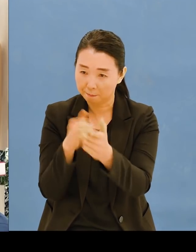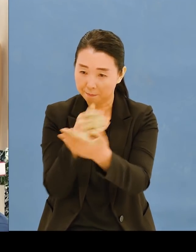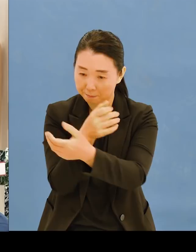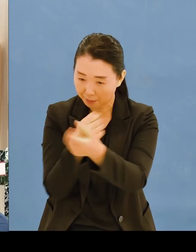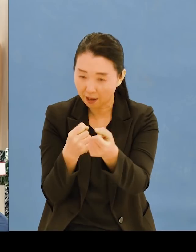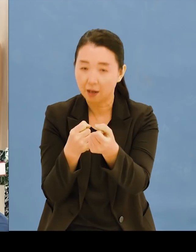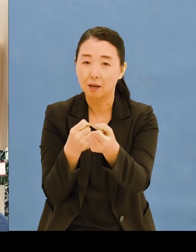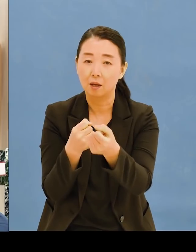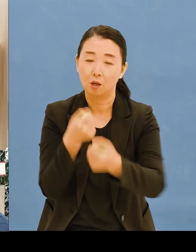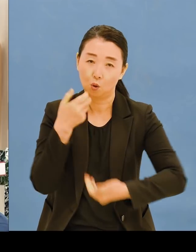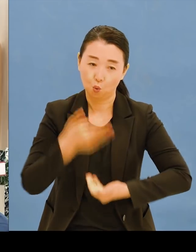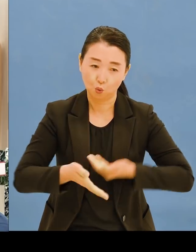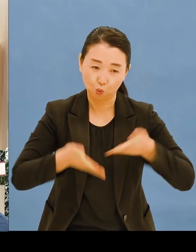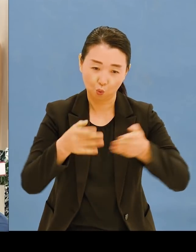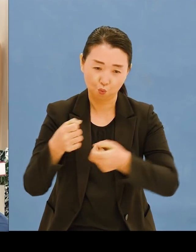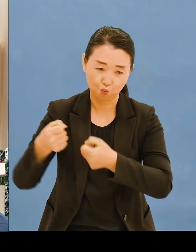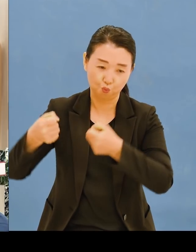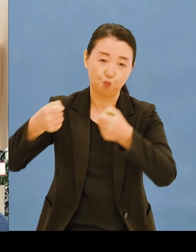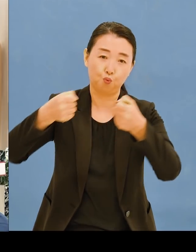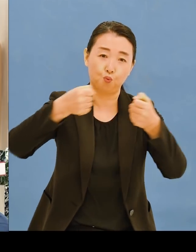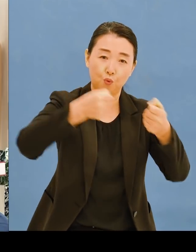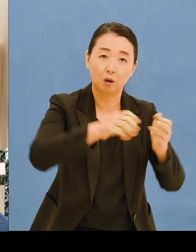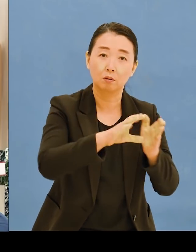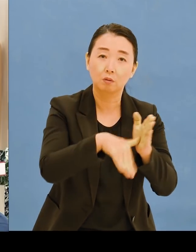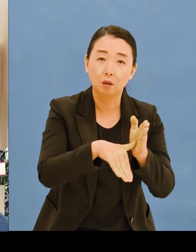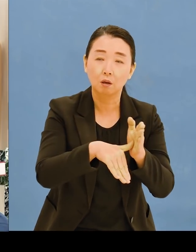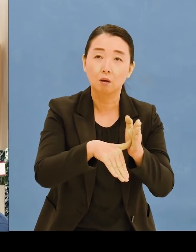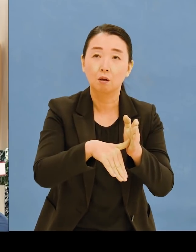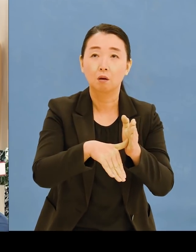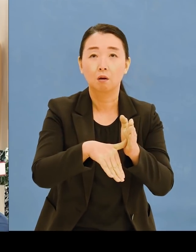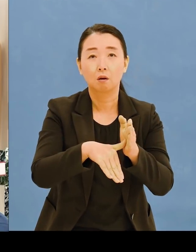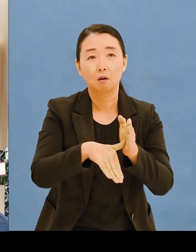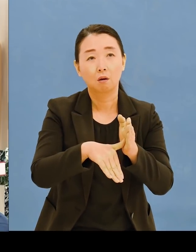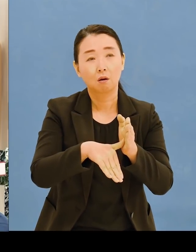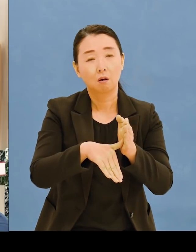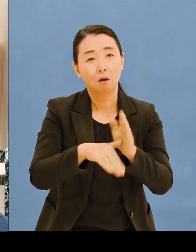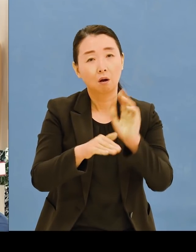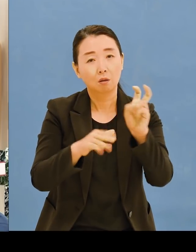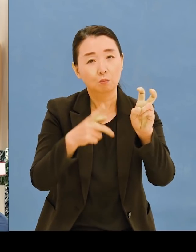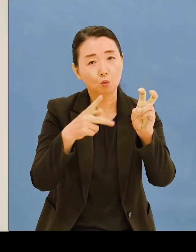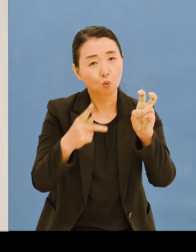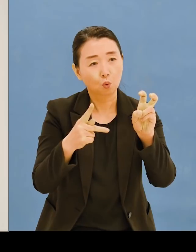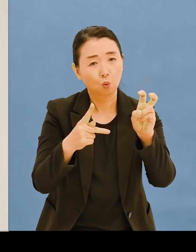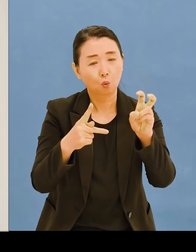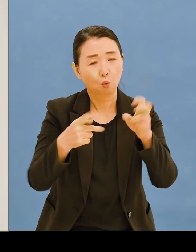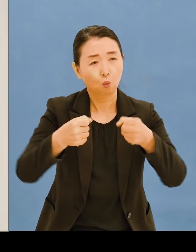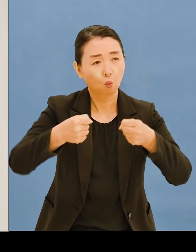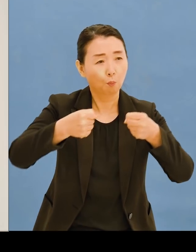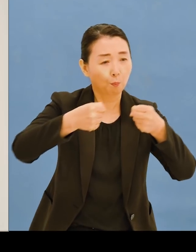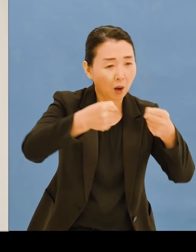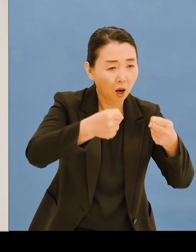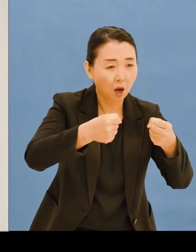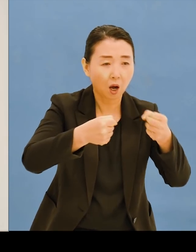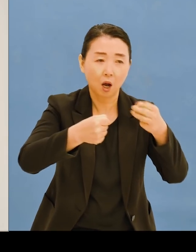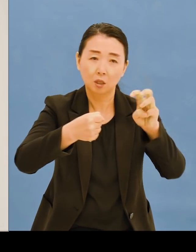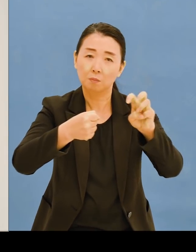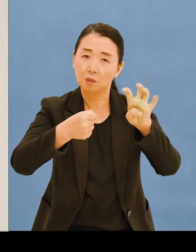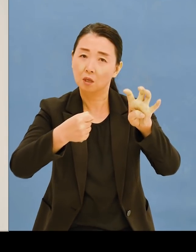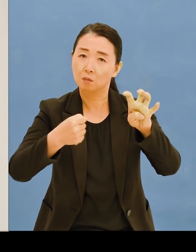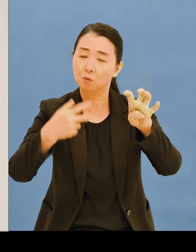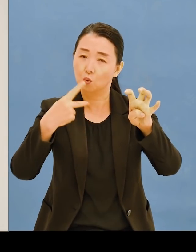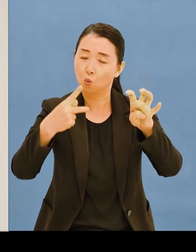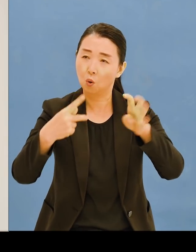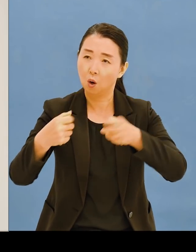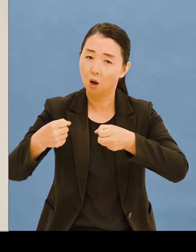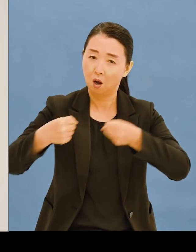이제 고속도로로 이제 이렇게 돌아오는데 한 20마일 정도 지났을까요? 한 30km, 한 40km